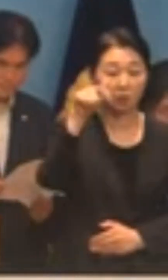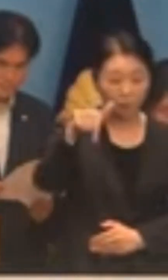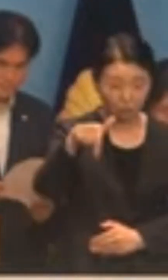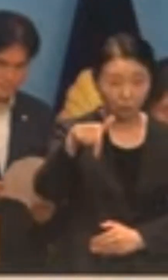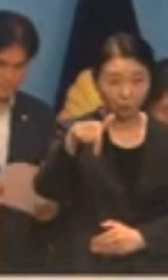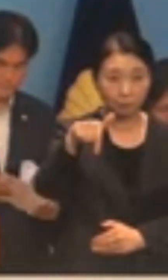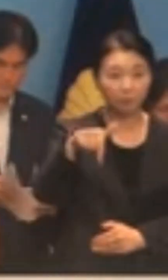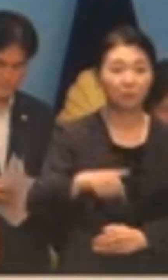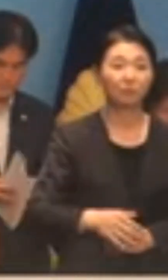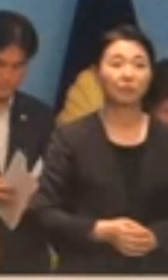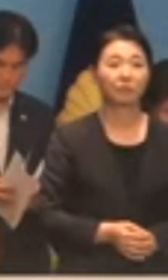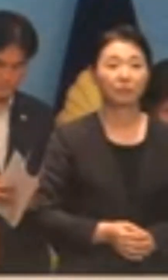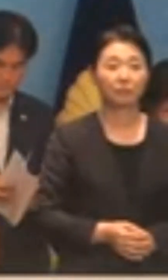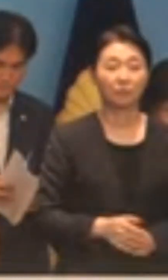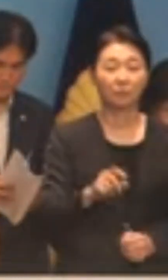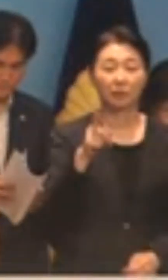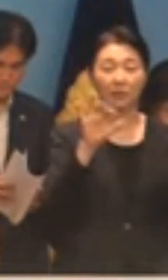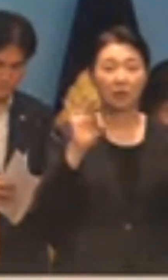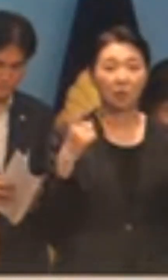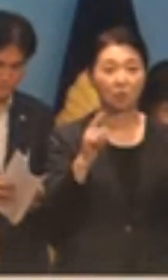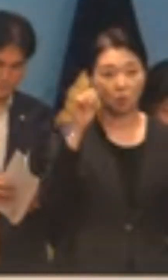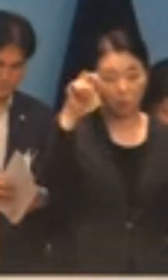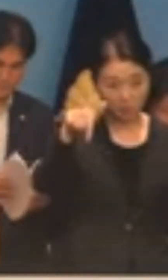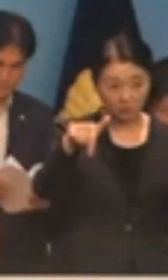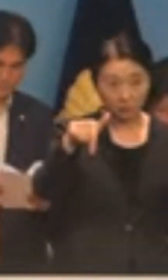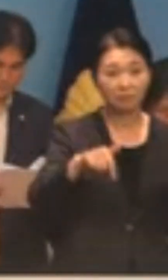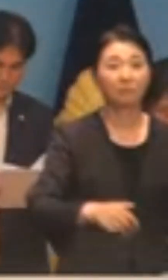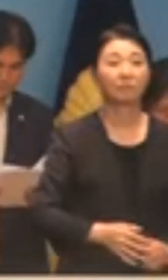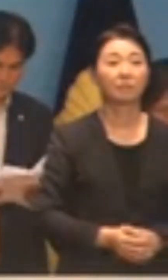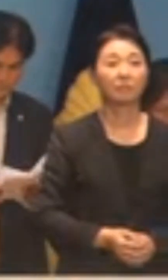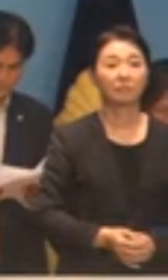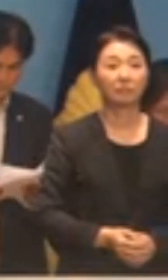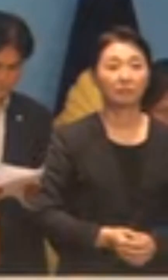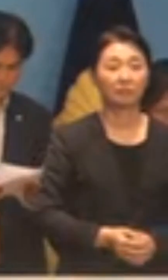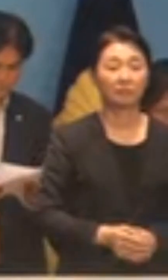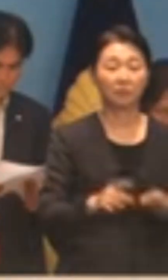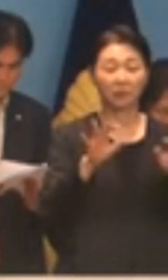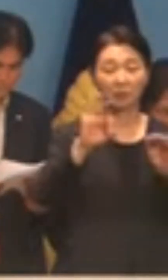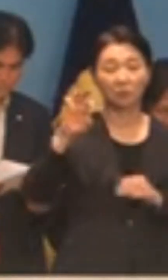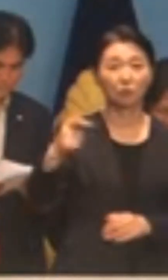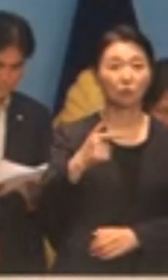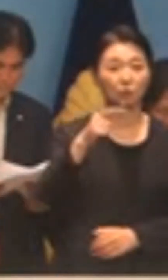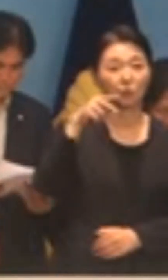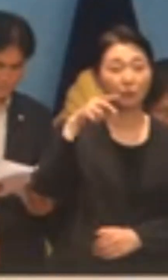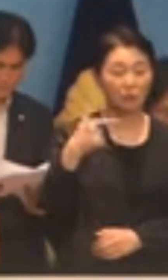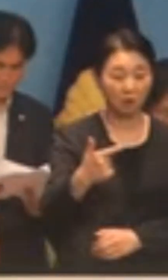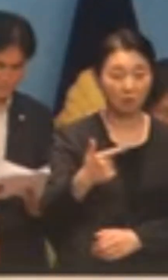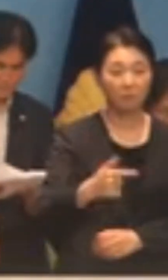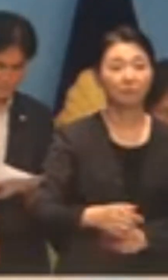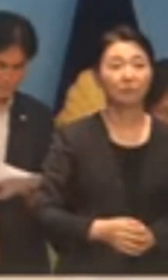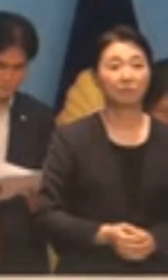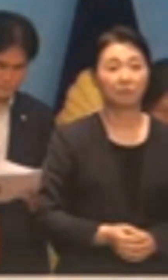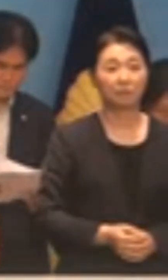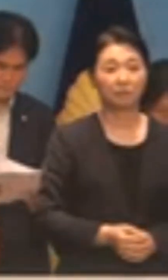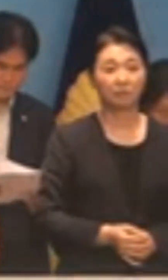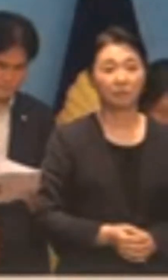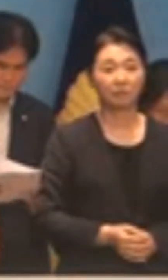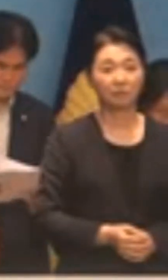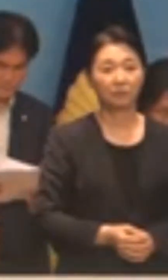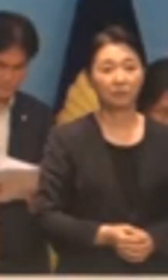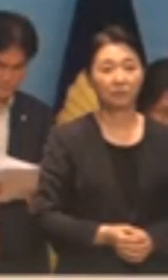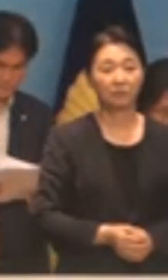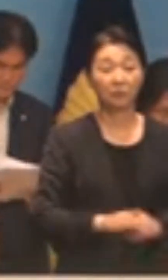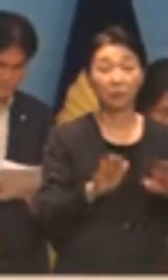매장통합 동남로회, 강호숙 복음주의교회 연합회, 김순영 캘리포니아 프레스티지 대학교,